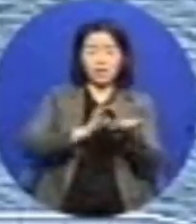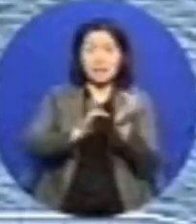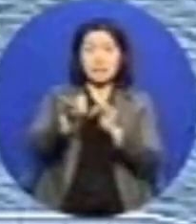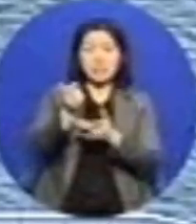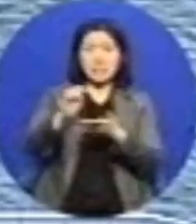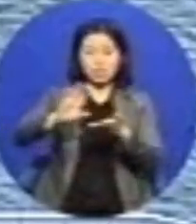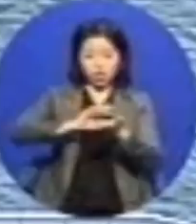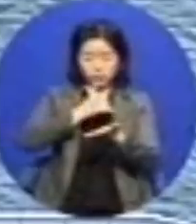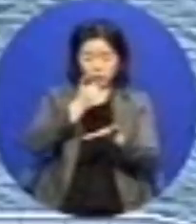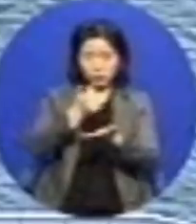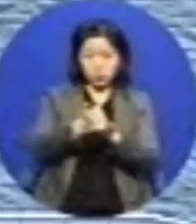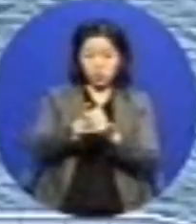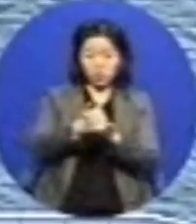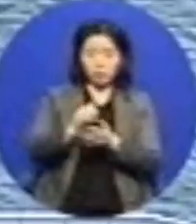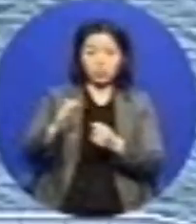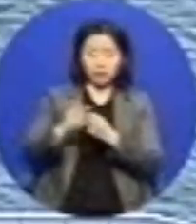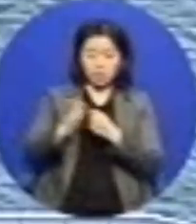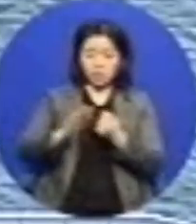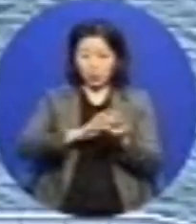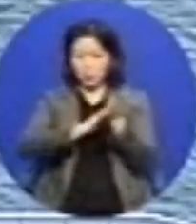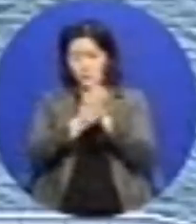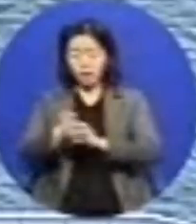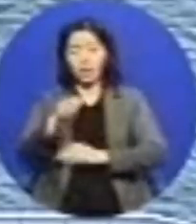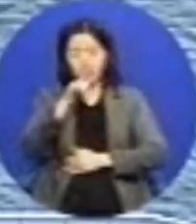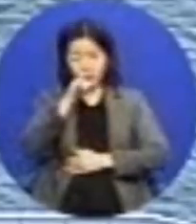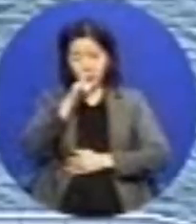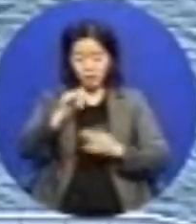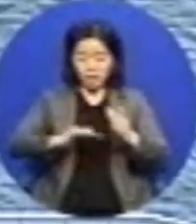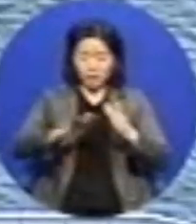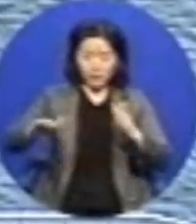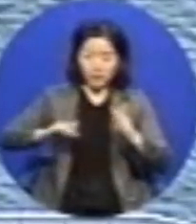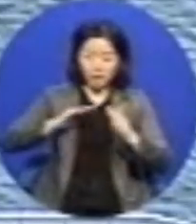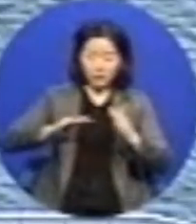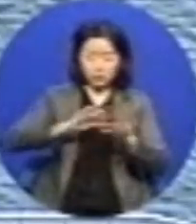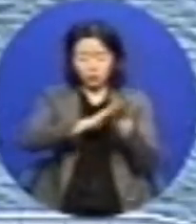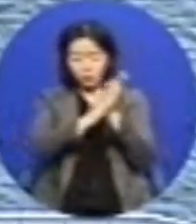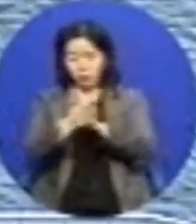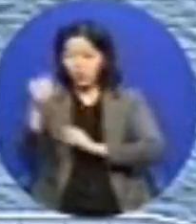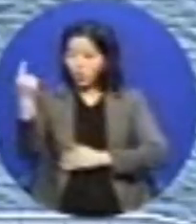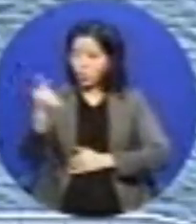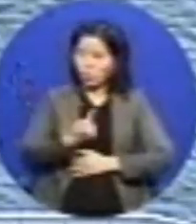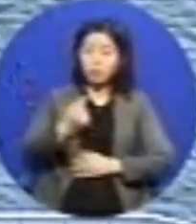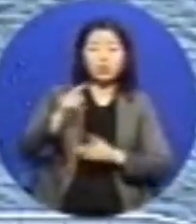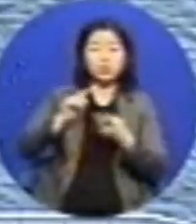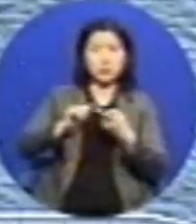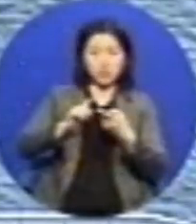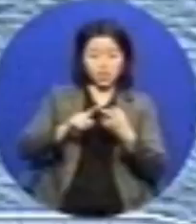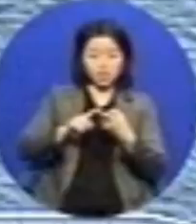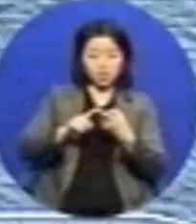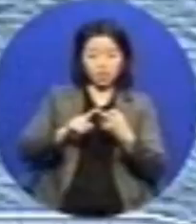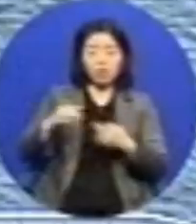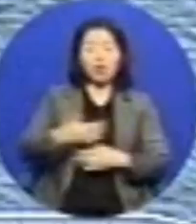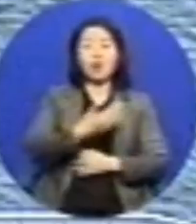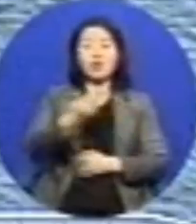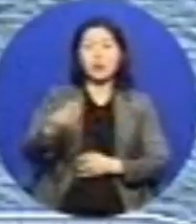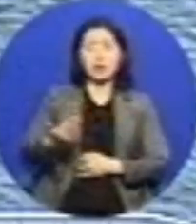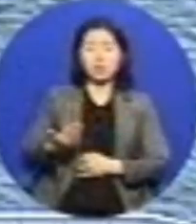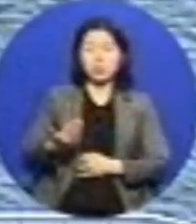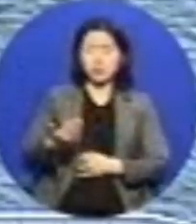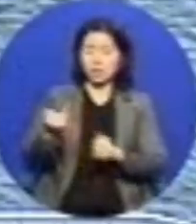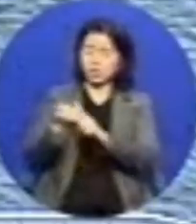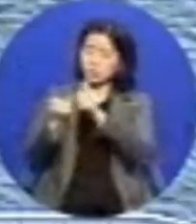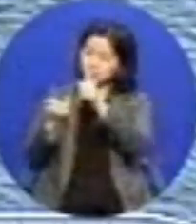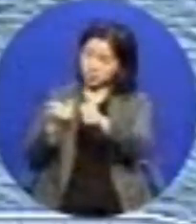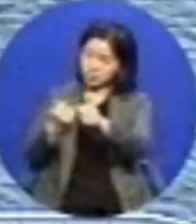일어나는지 예수 믿으면 정말 가정의 변화가 오는 건지 여러분이 배우자를